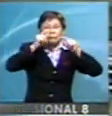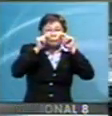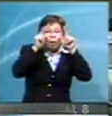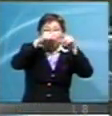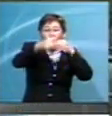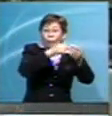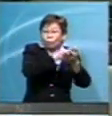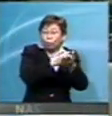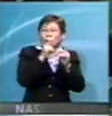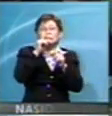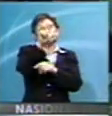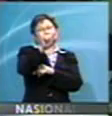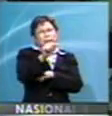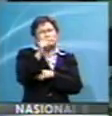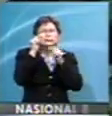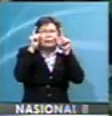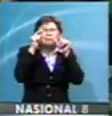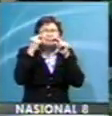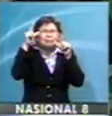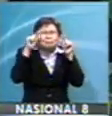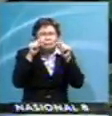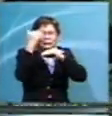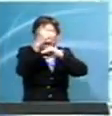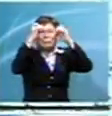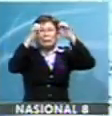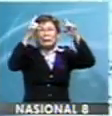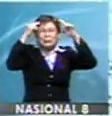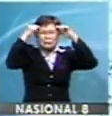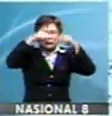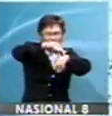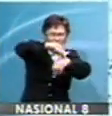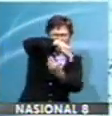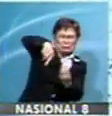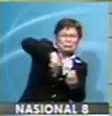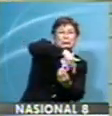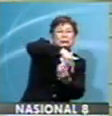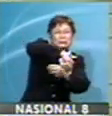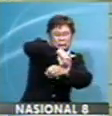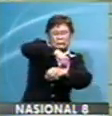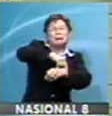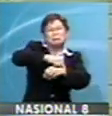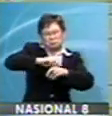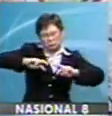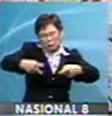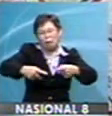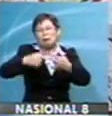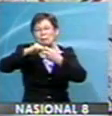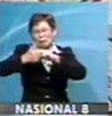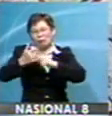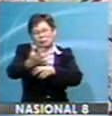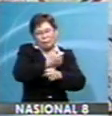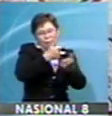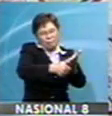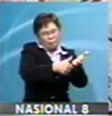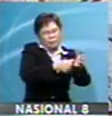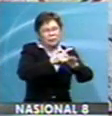mengenai perkara itu masih rendah tahap pendidikan dan keadaan geografi antara penyumbang utama masalah untuk mendapatkan KAD pengenalan